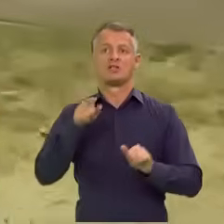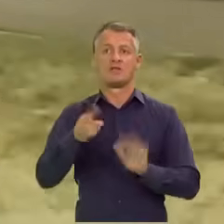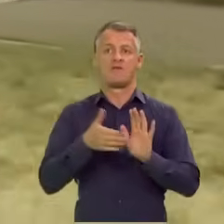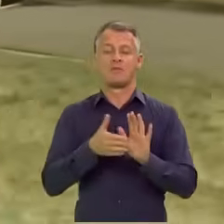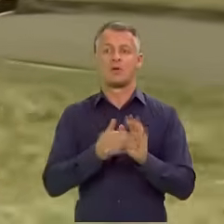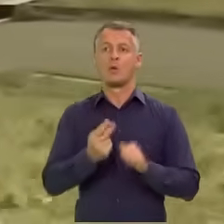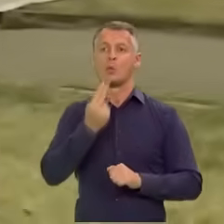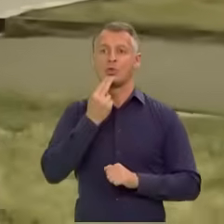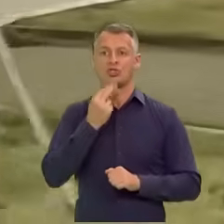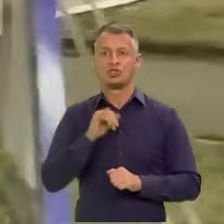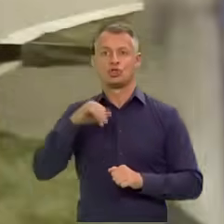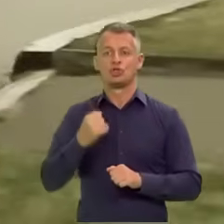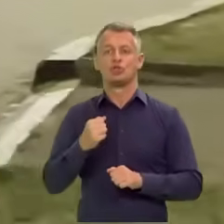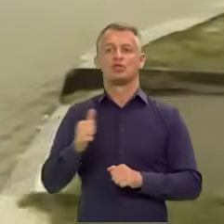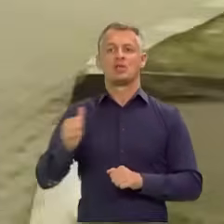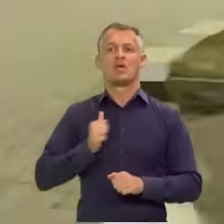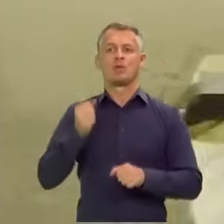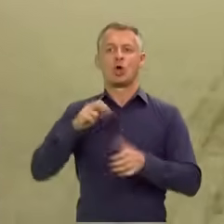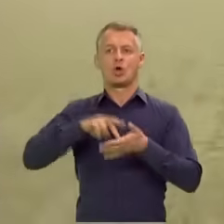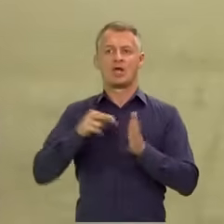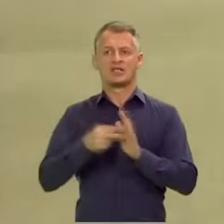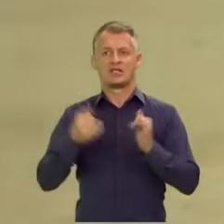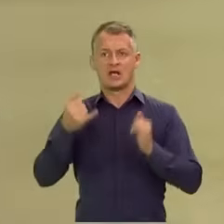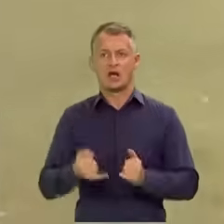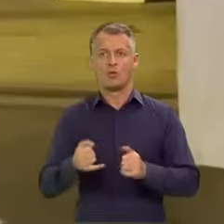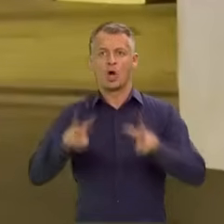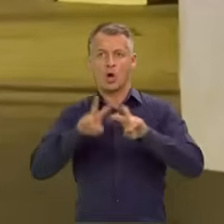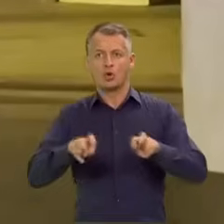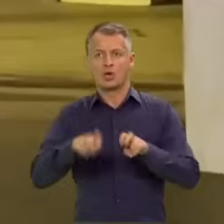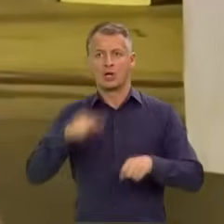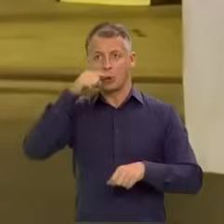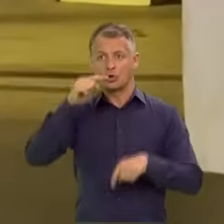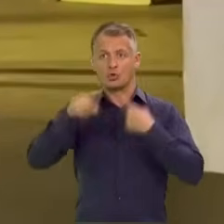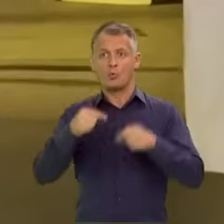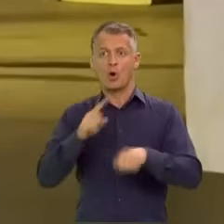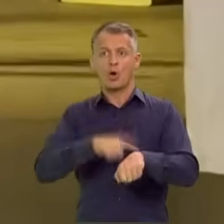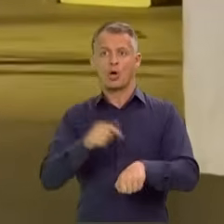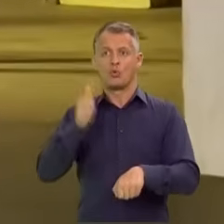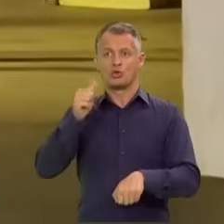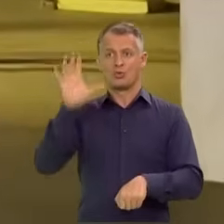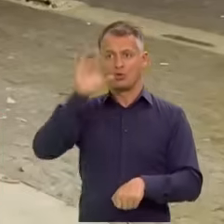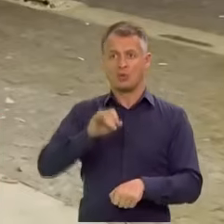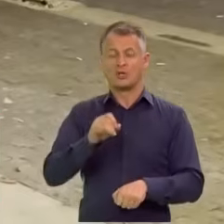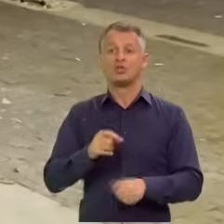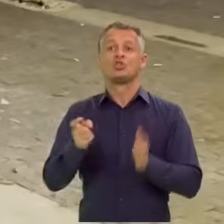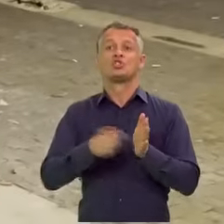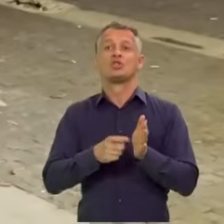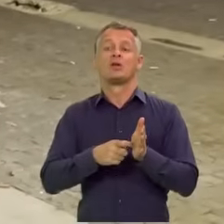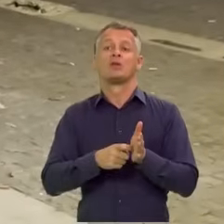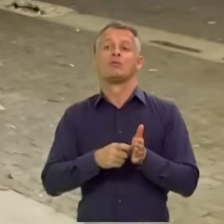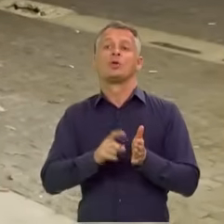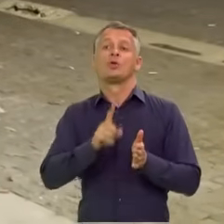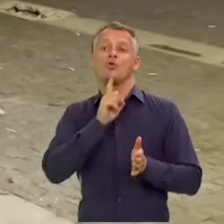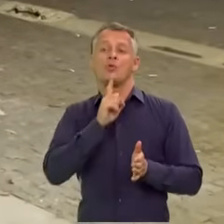incidente, polițiștii și jandarmii organizează acum razii în oraș, după ora 11 noaptea, și legitimează toți oamenii